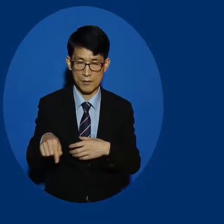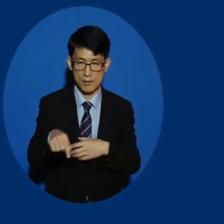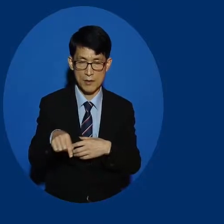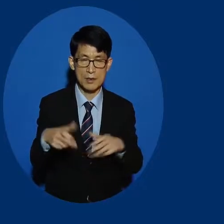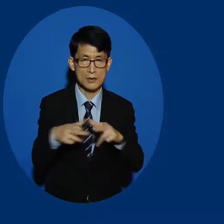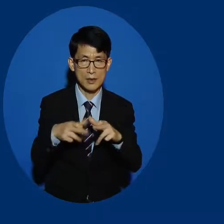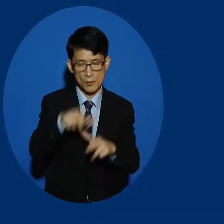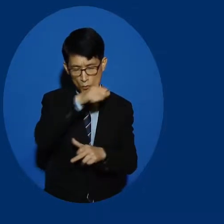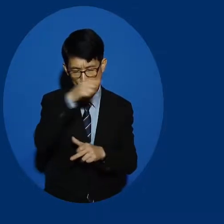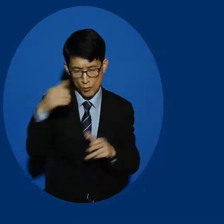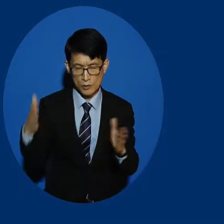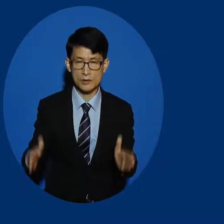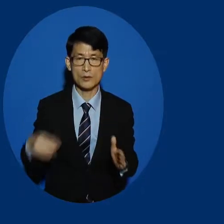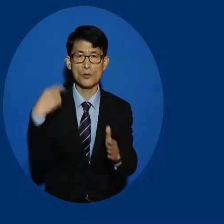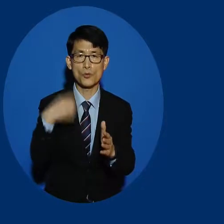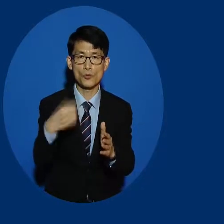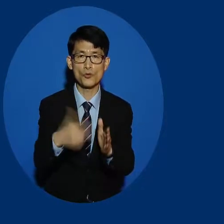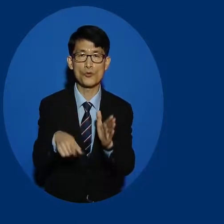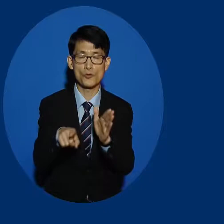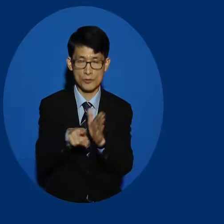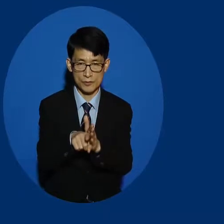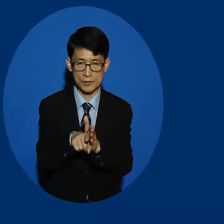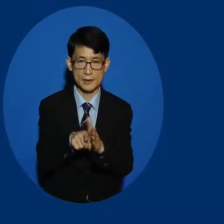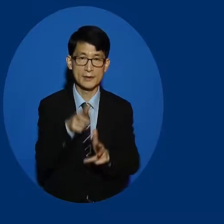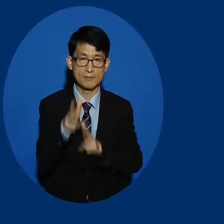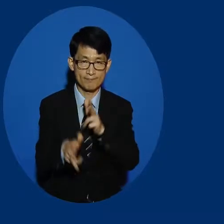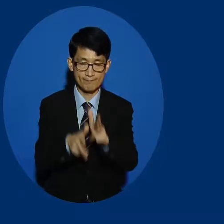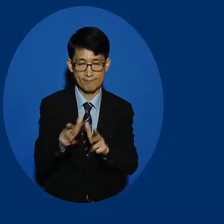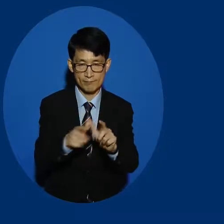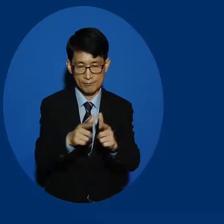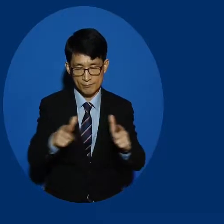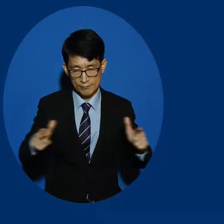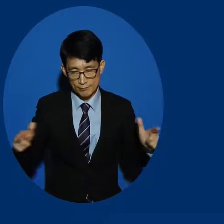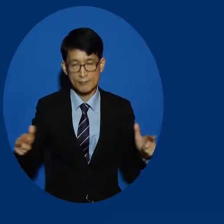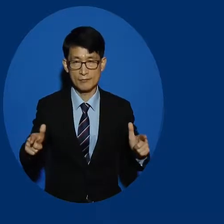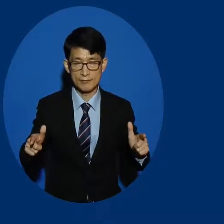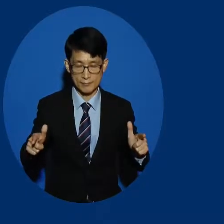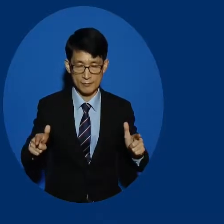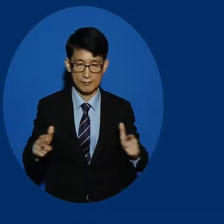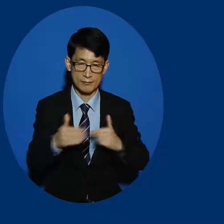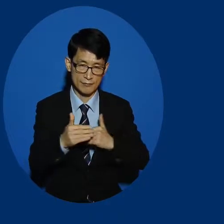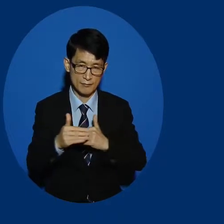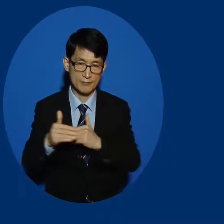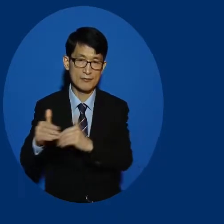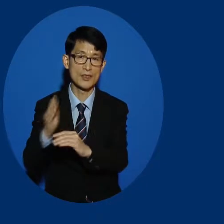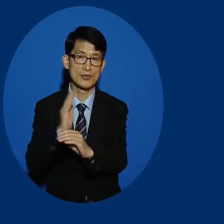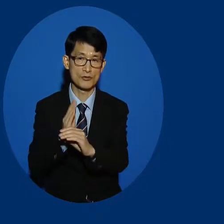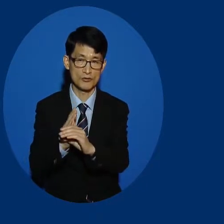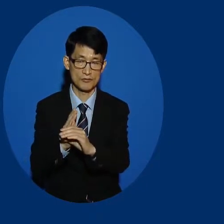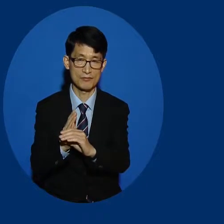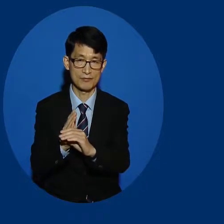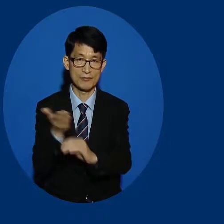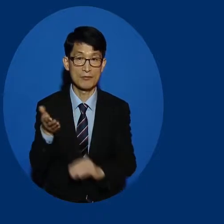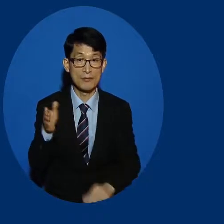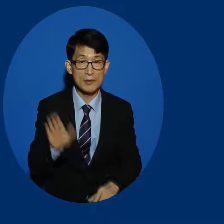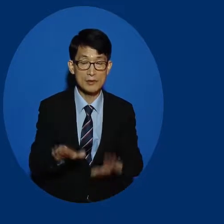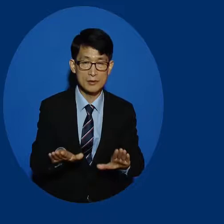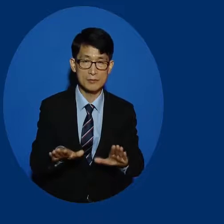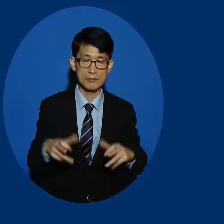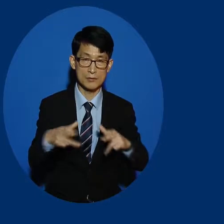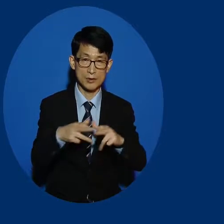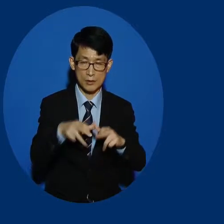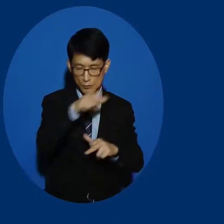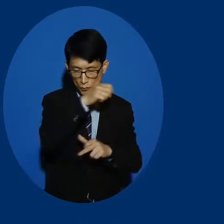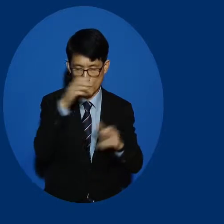실태조사를 위한 여러 가지 사업들을 추진하고 있습니다. 하지만 지금 장애인